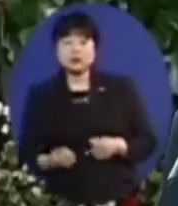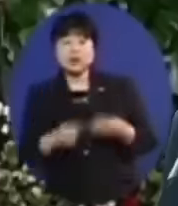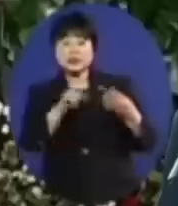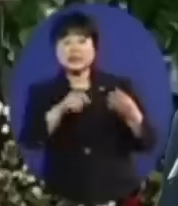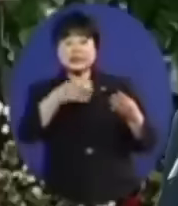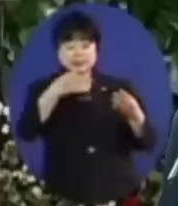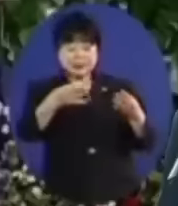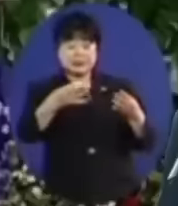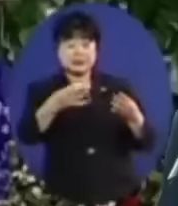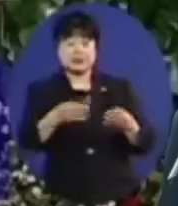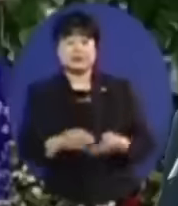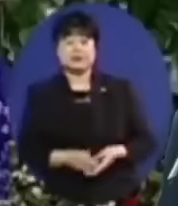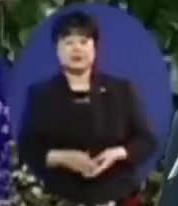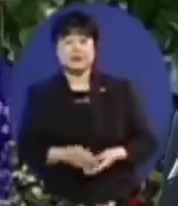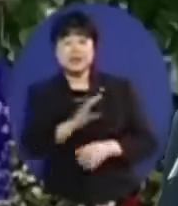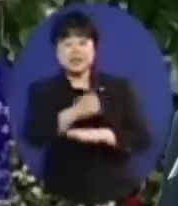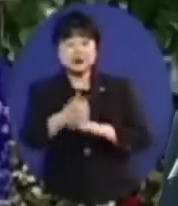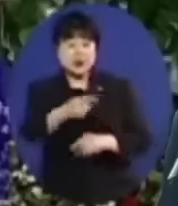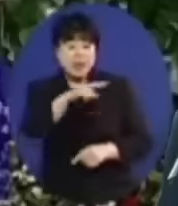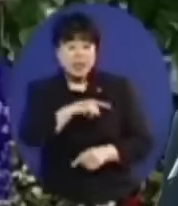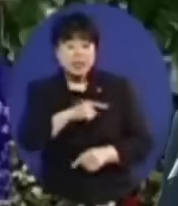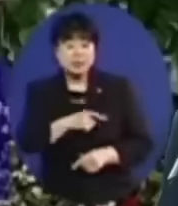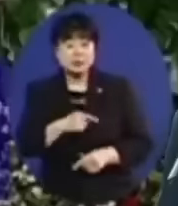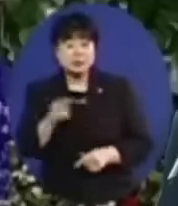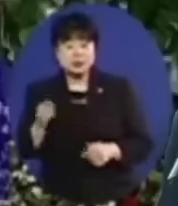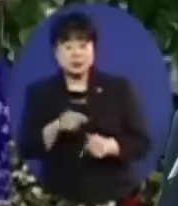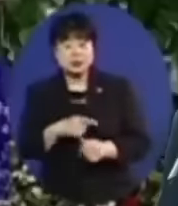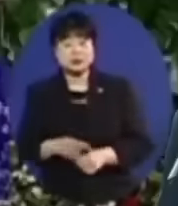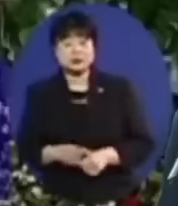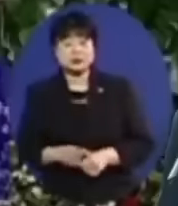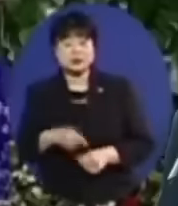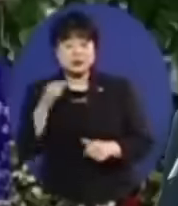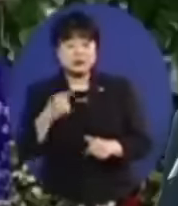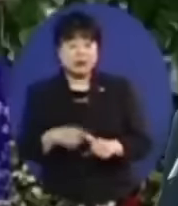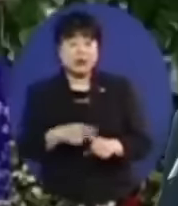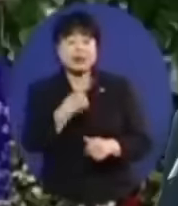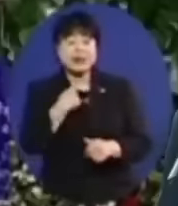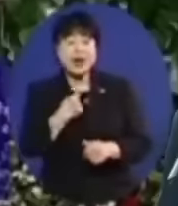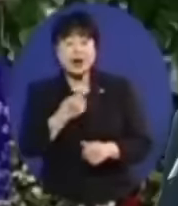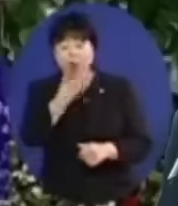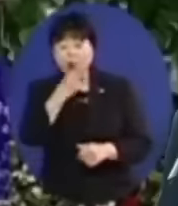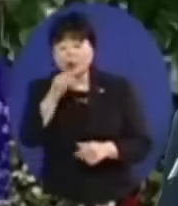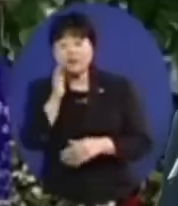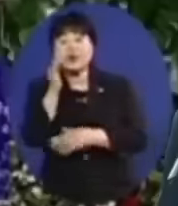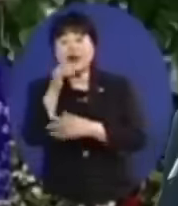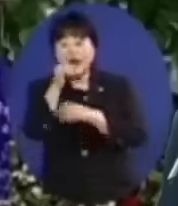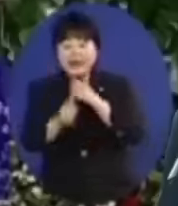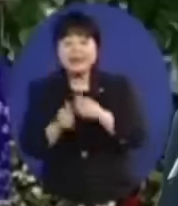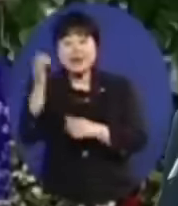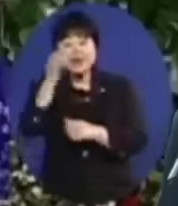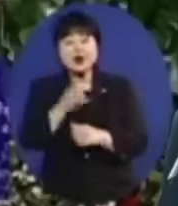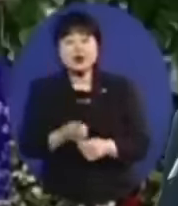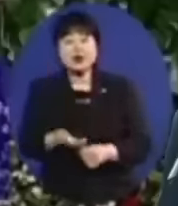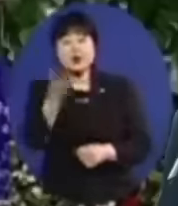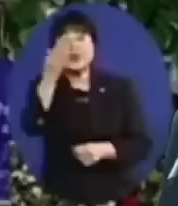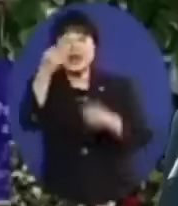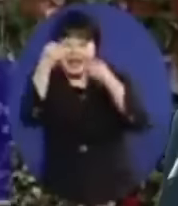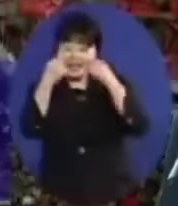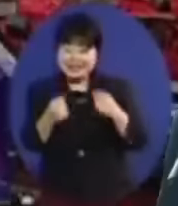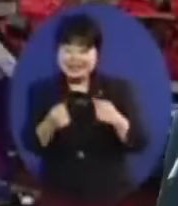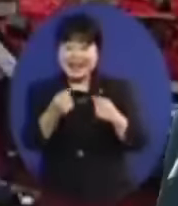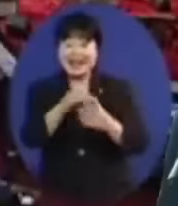14절에 너희가 그리스도의 이름으로 치욕을 당하면 복이 있는 자로다. 영광의 영 곧 하나님의 영이 너희 위에 계심이라.